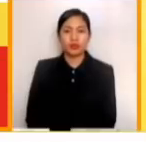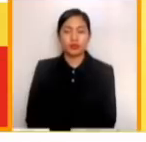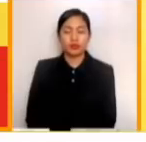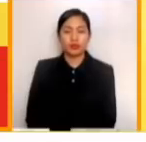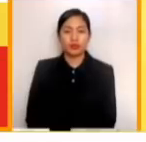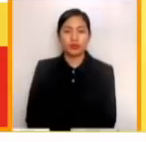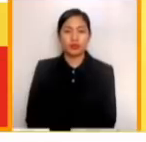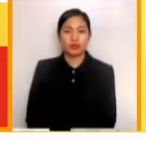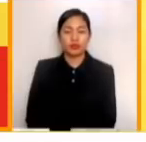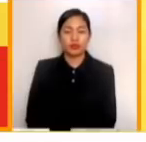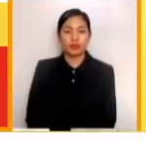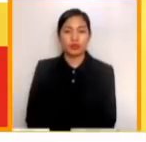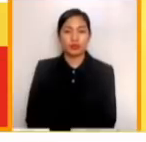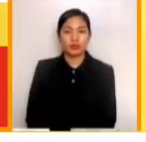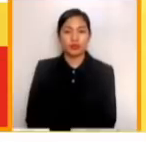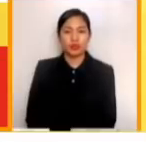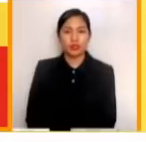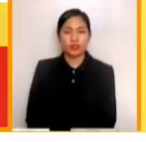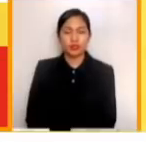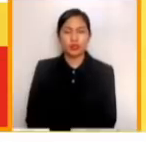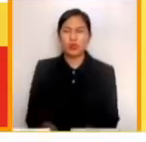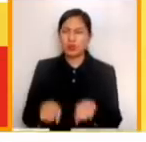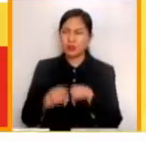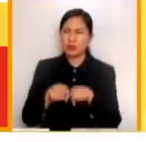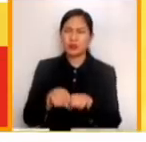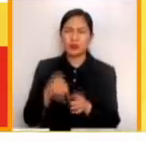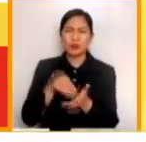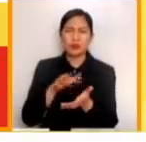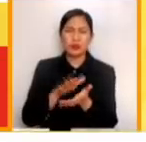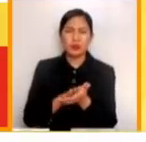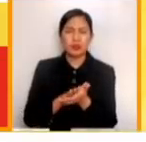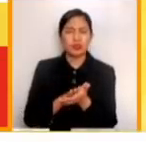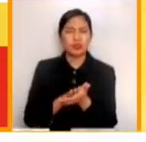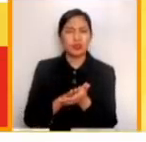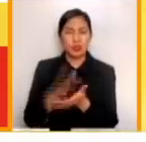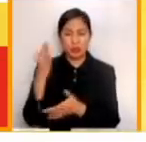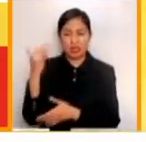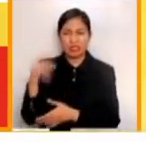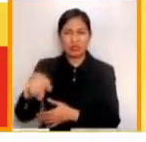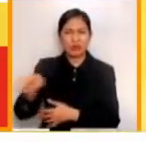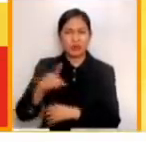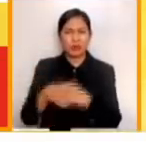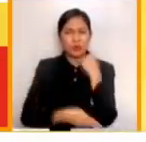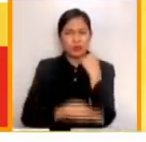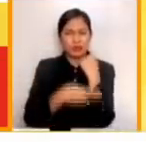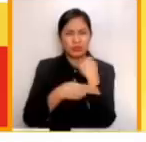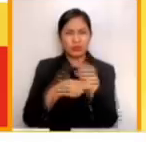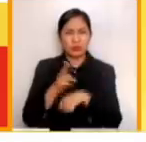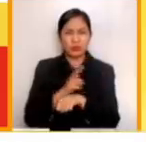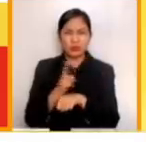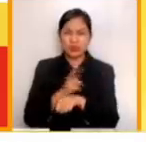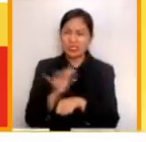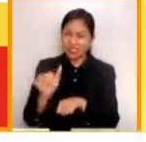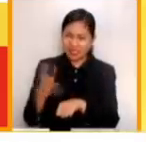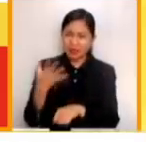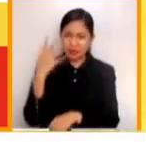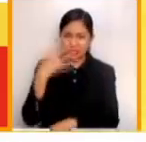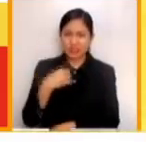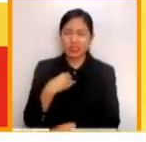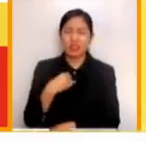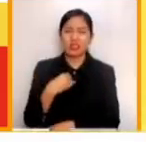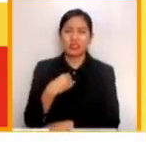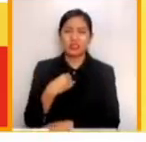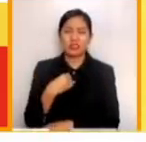Pati yung utang natin, kasi yung mga hotel na ginagamit natin, maganda. Pinag-uusapan na po